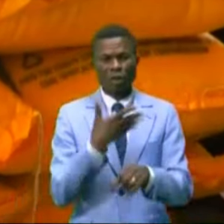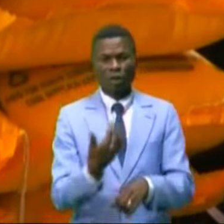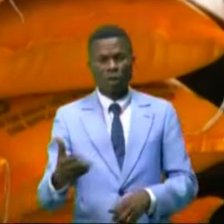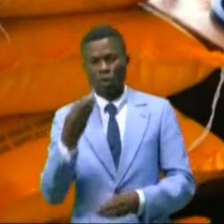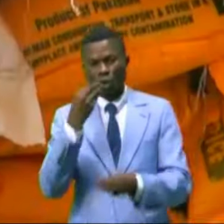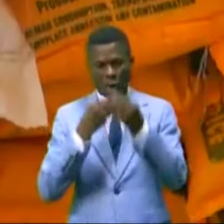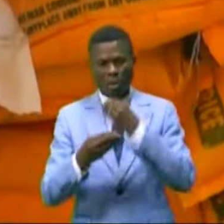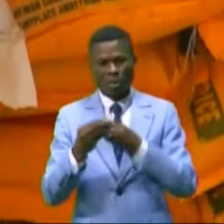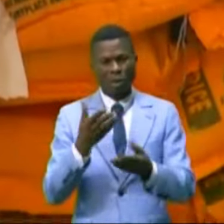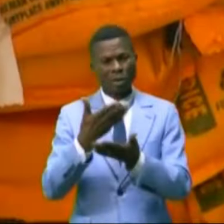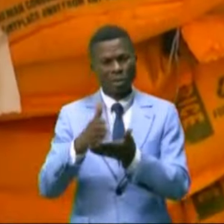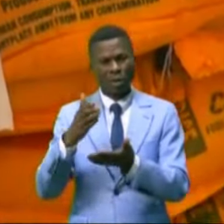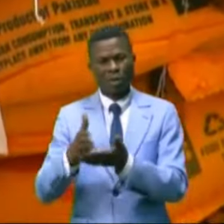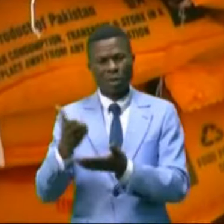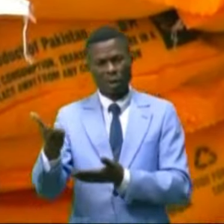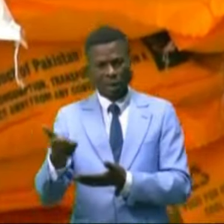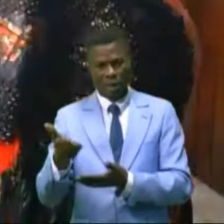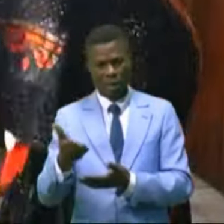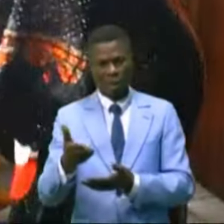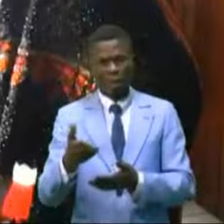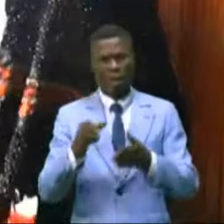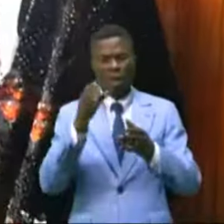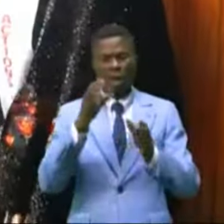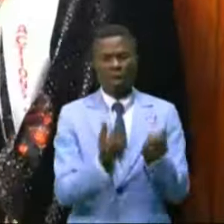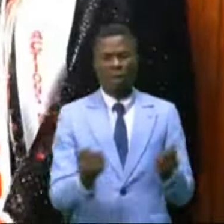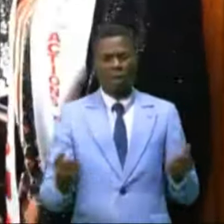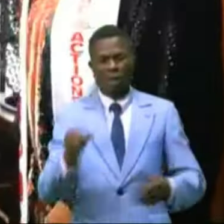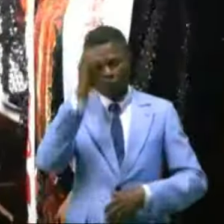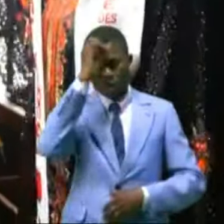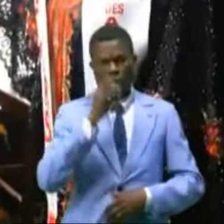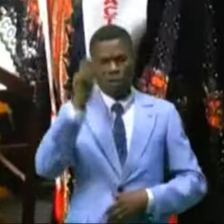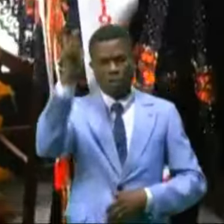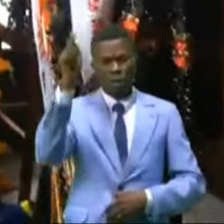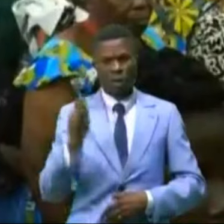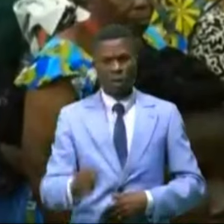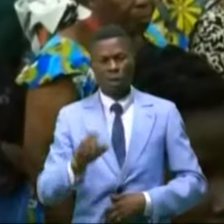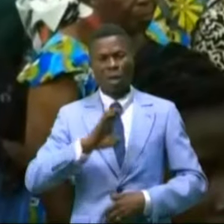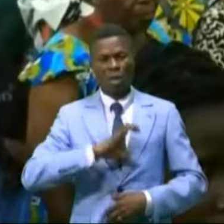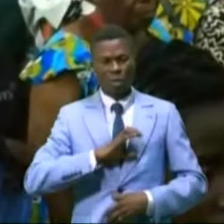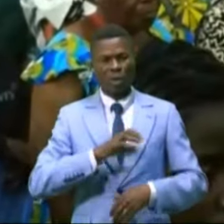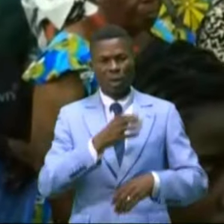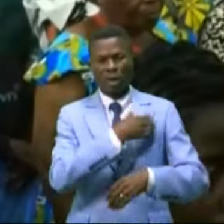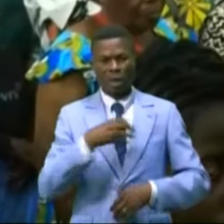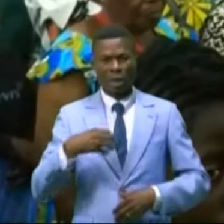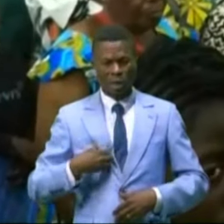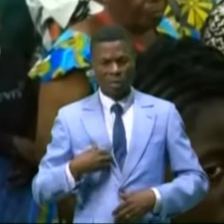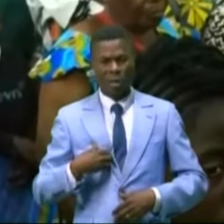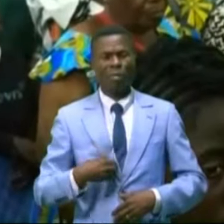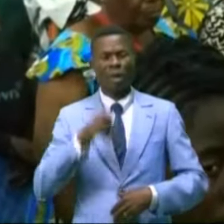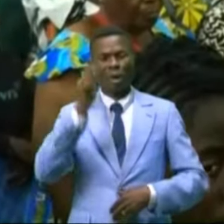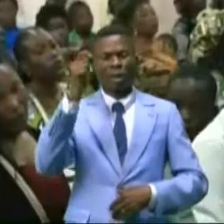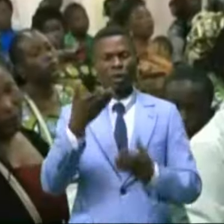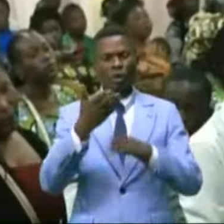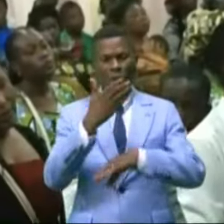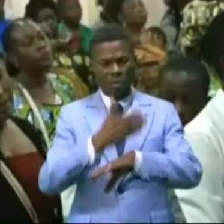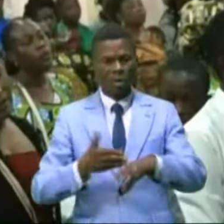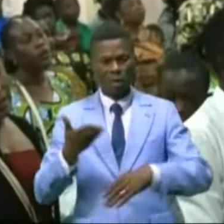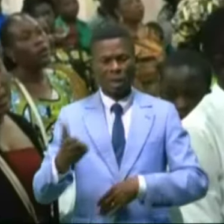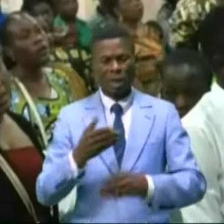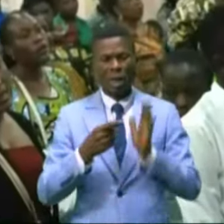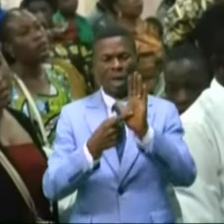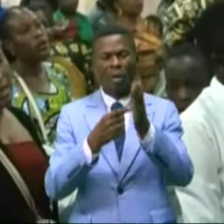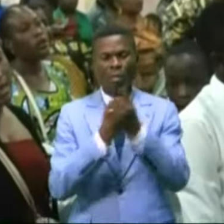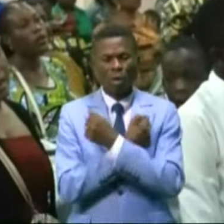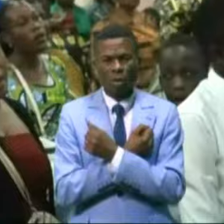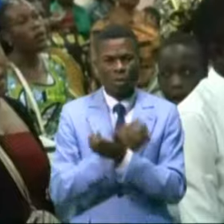non vivres ont été distribué aux veuves et orphalins de militaires et policiers ainsi que les femmes des blessées de guerre une expression d'amour de